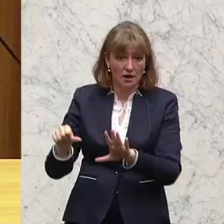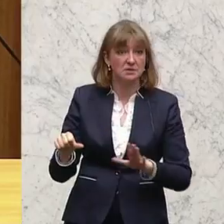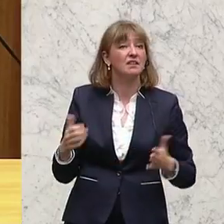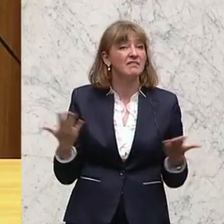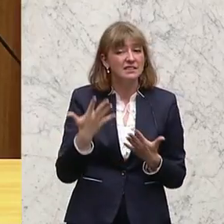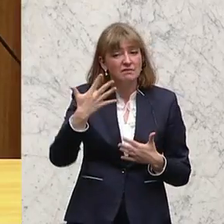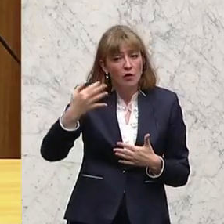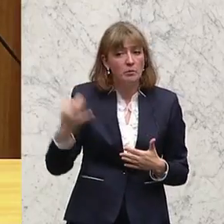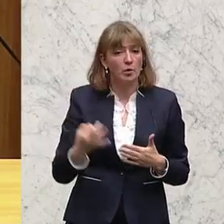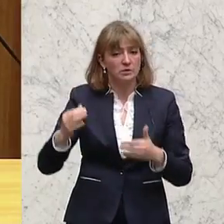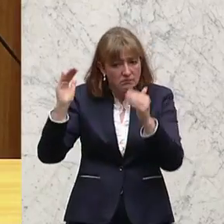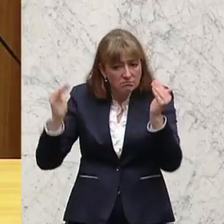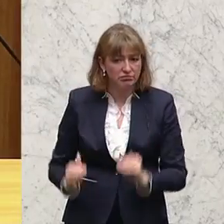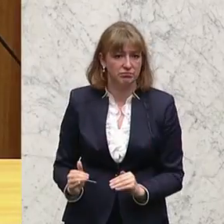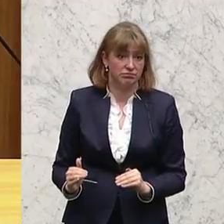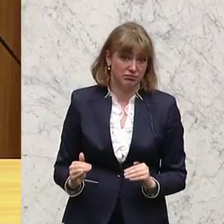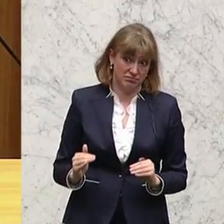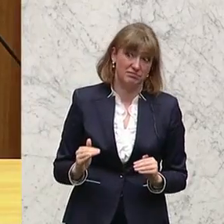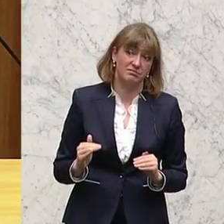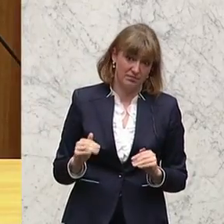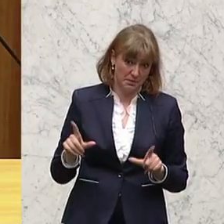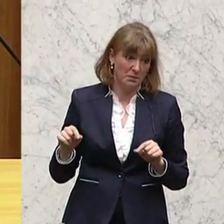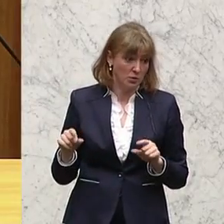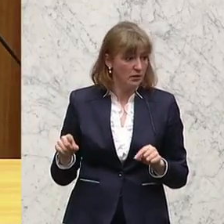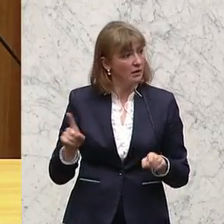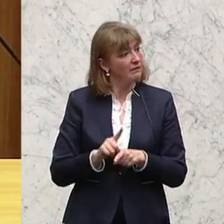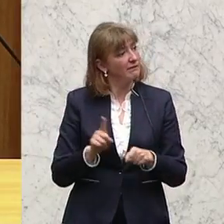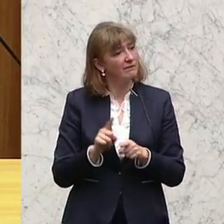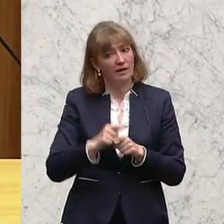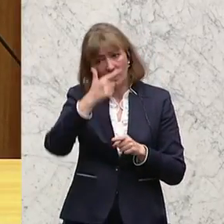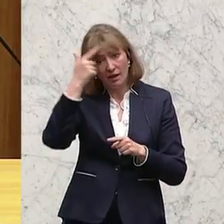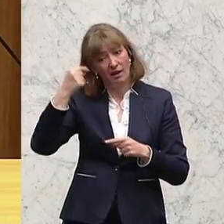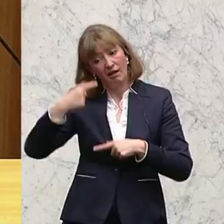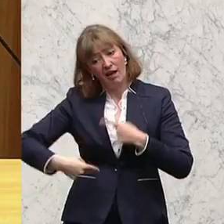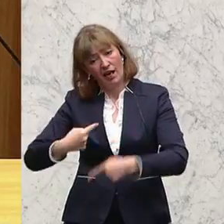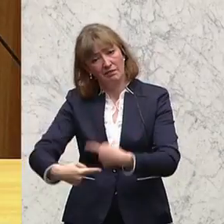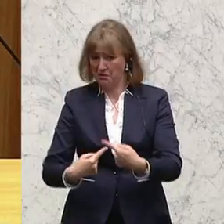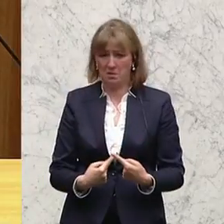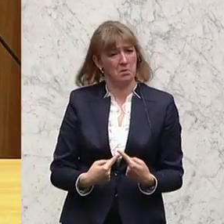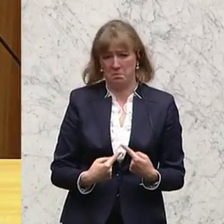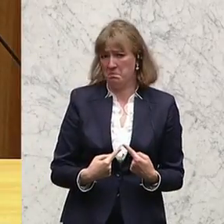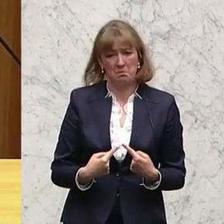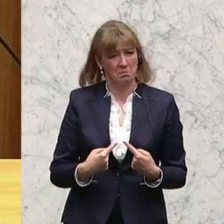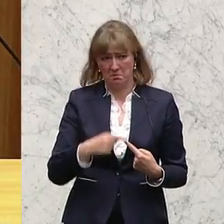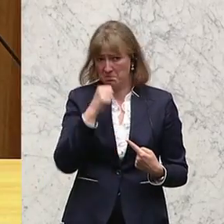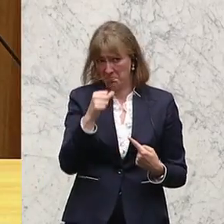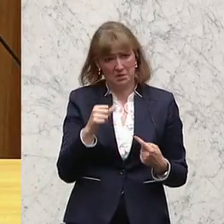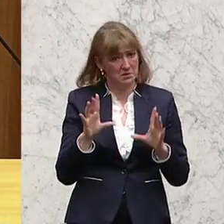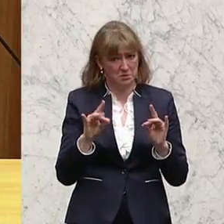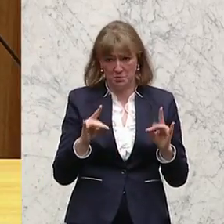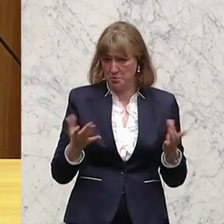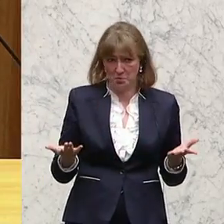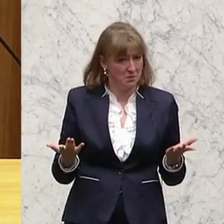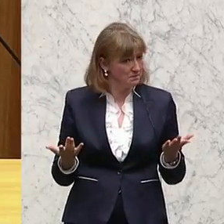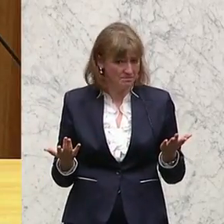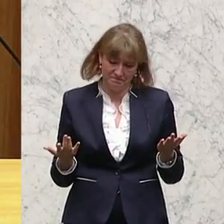um 5% gesunken. Also auch das ist mit einer demografischen Entwicklung absolut nicht erklärbar. Und Sie wissen ganz